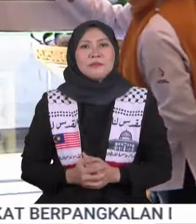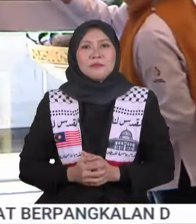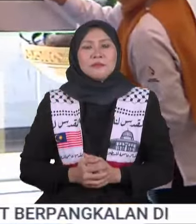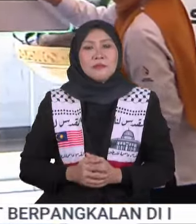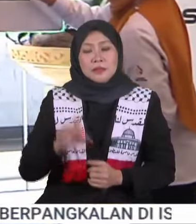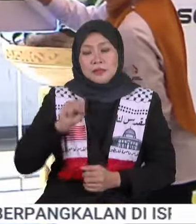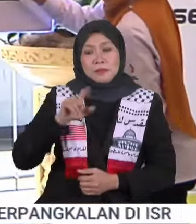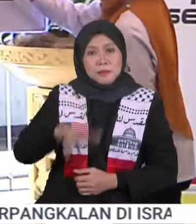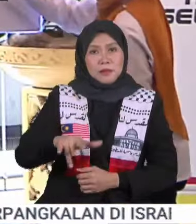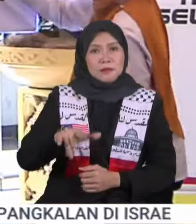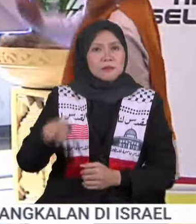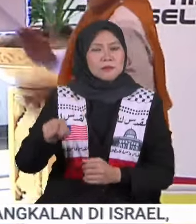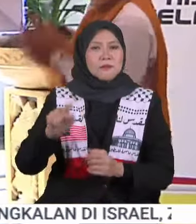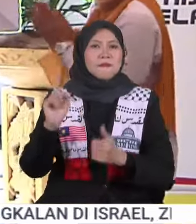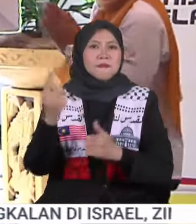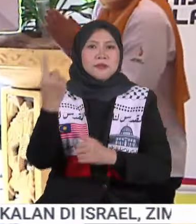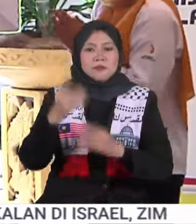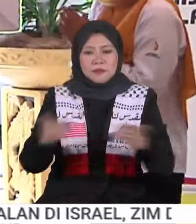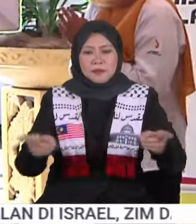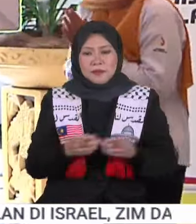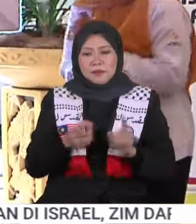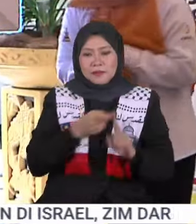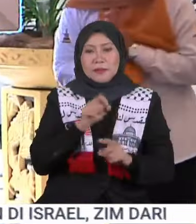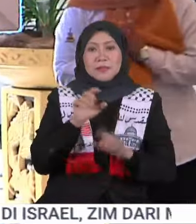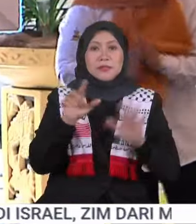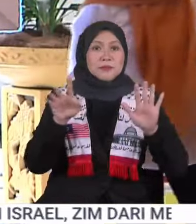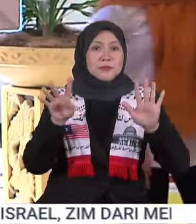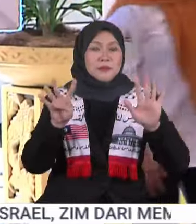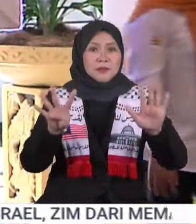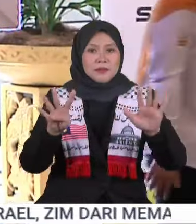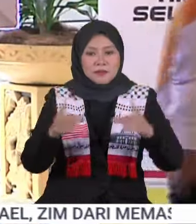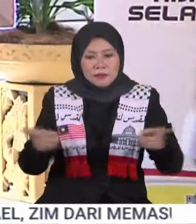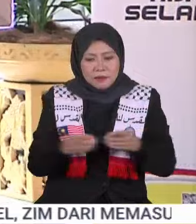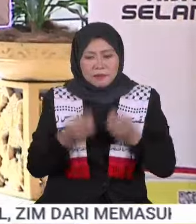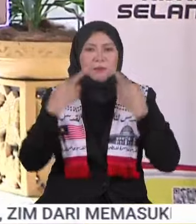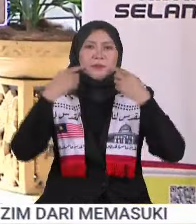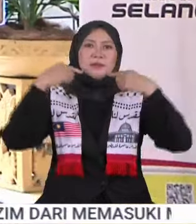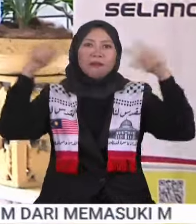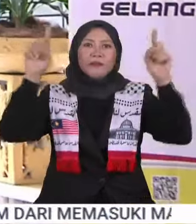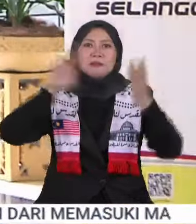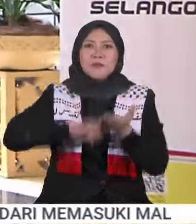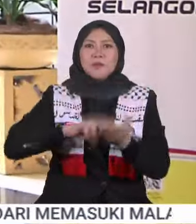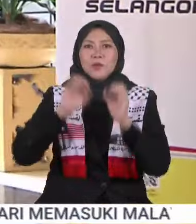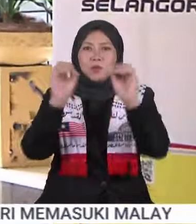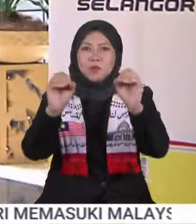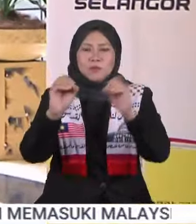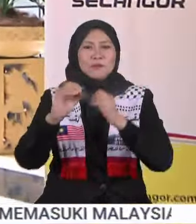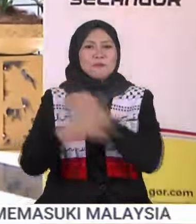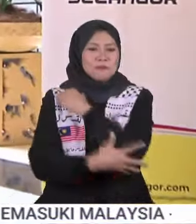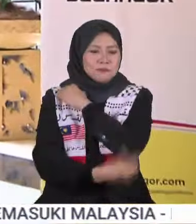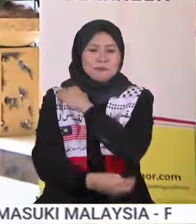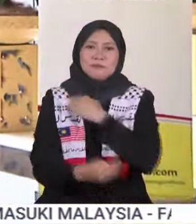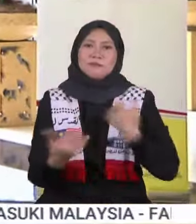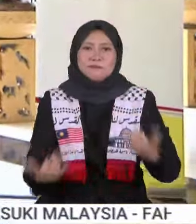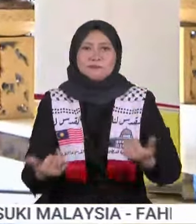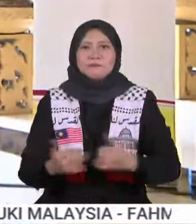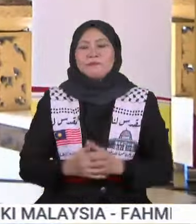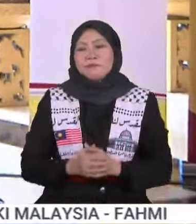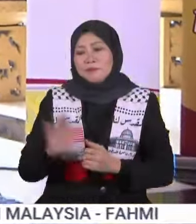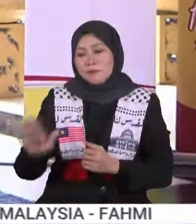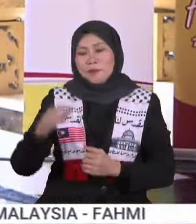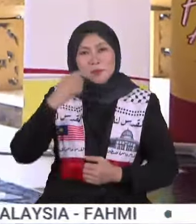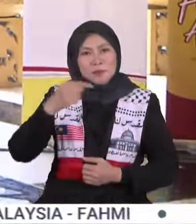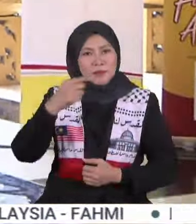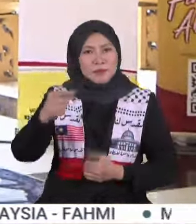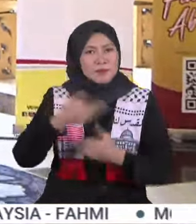Katanya Sepang muncul daerah pertama daripada 9 daerah di Selangor yang berjaya merekodkan sifar miskin tegar ketika ini. Beliau